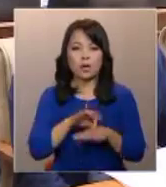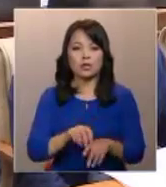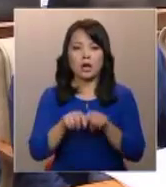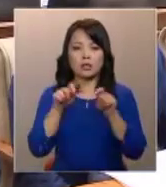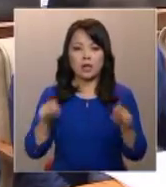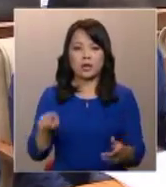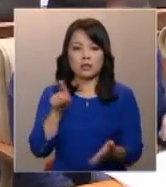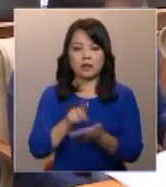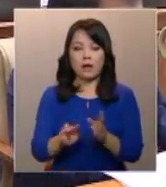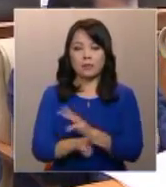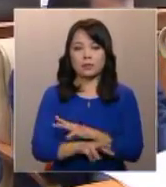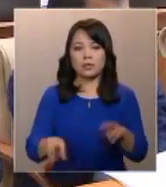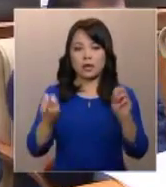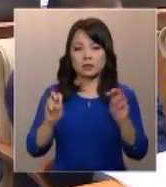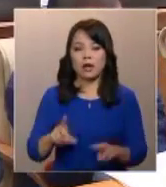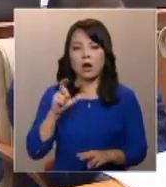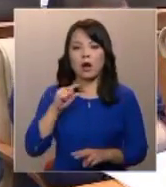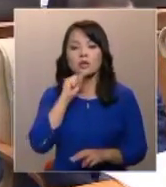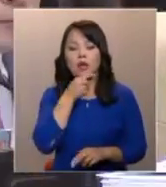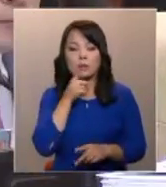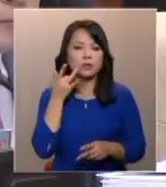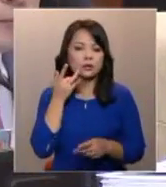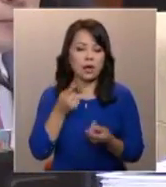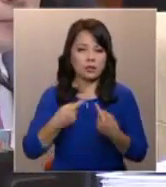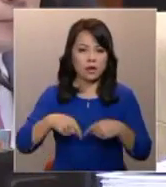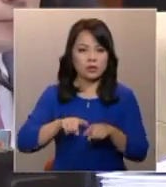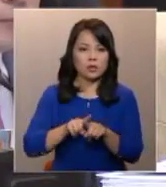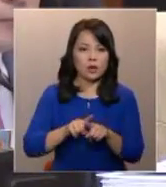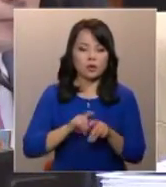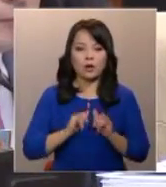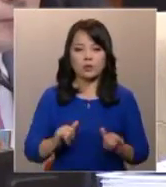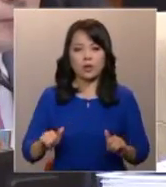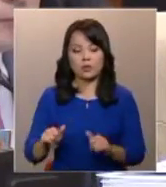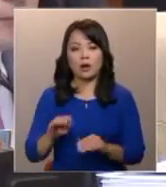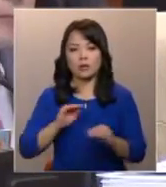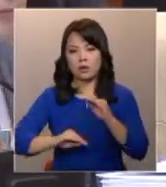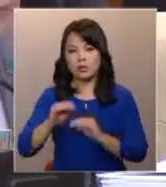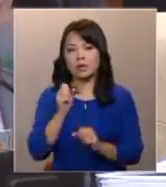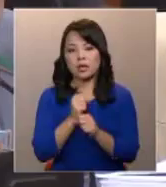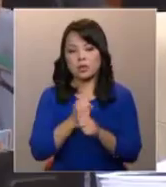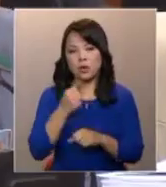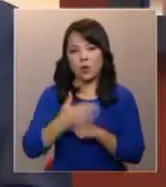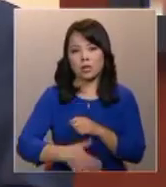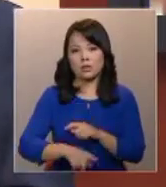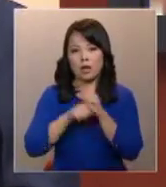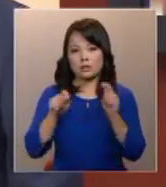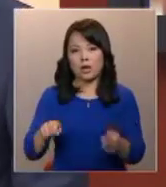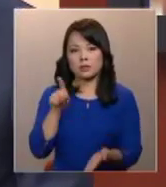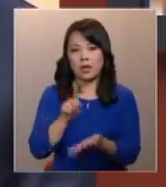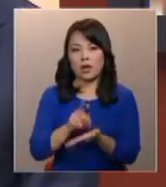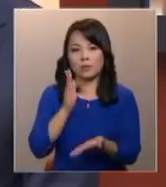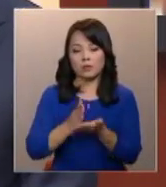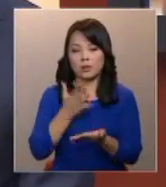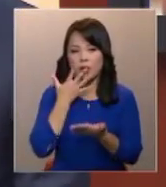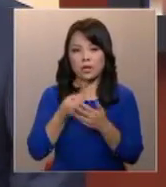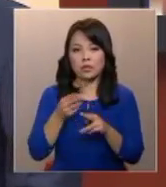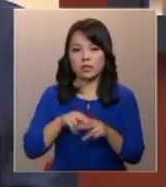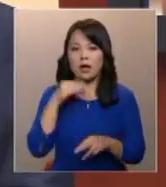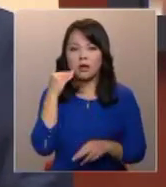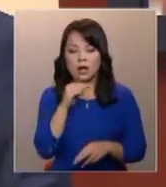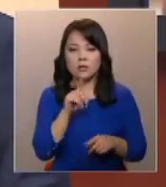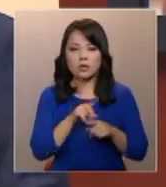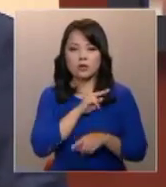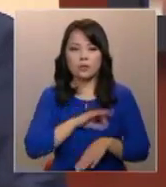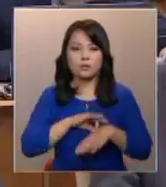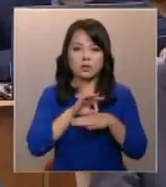Министрдің айтуынша, барлық арнайы экономикалық аймақтар үшін бірыңғай үлестіру орталығы құрылады. Ол мекеме жобалардың сапасын қадағаламақ.